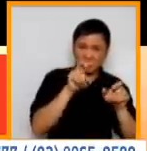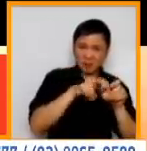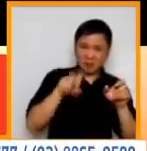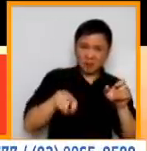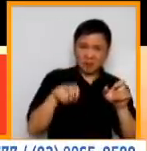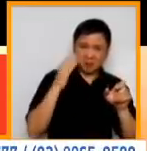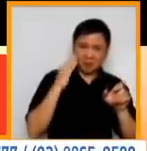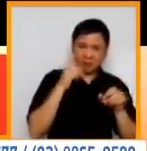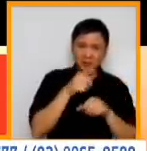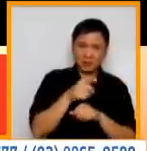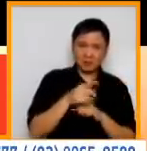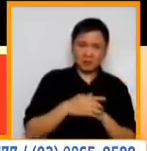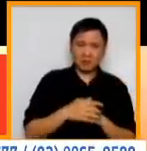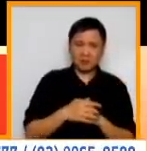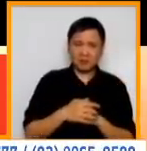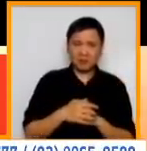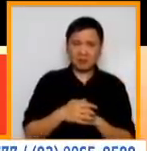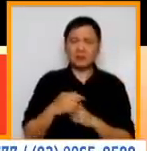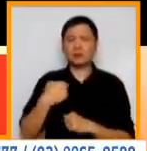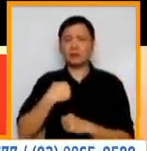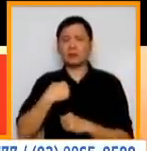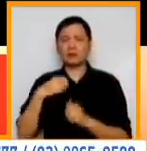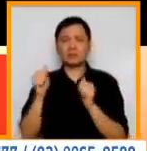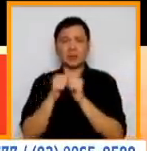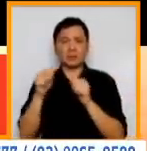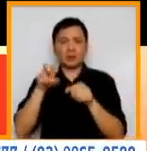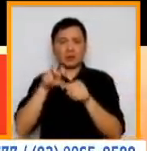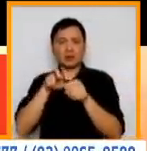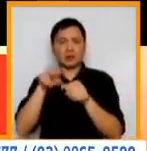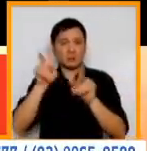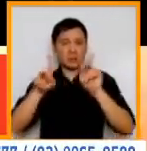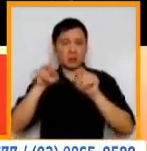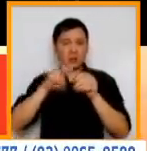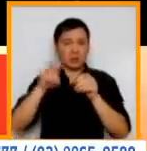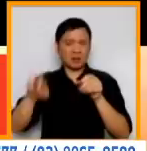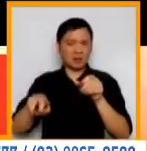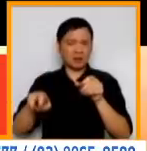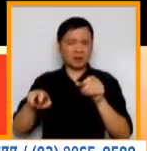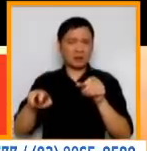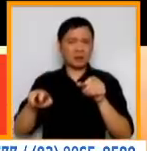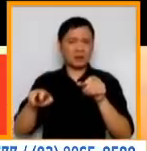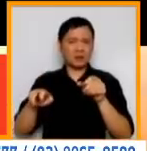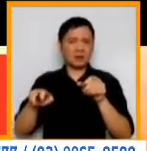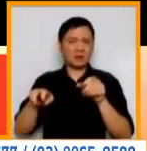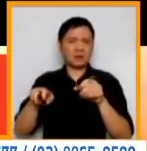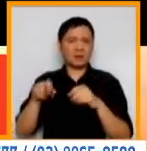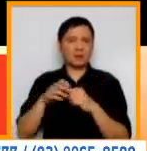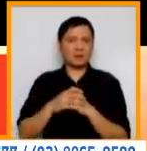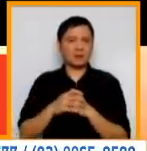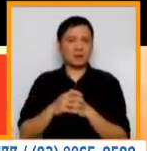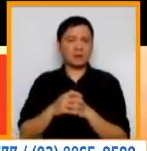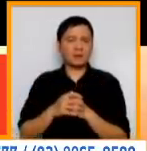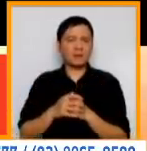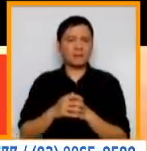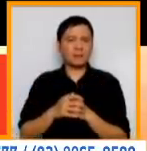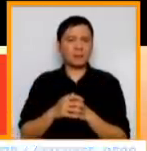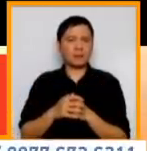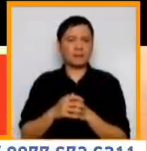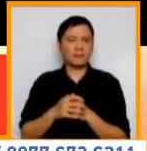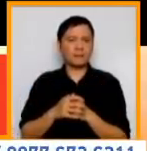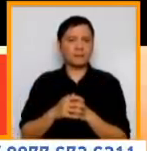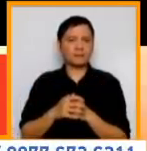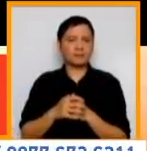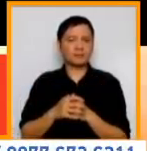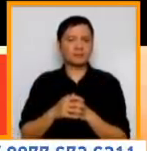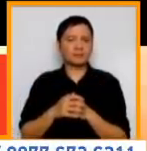Yes po, ma'am. Kasama ako nun, ma'am, sa tumalon, ma'am. At tumalon ako dun sa, ano, ma'am, sa puwitan ng eroplano